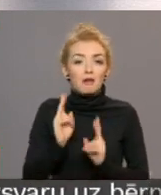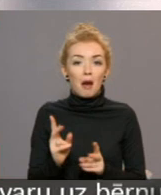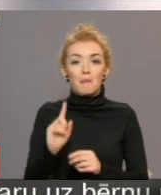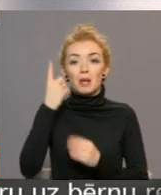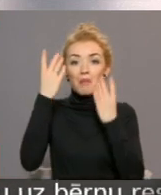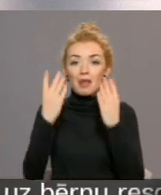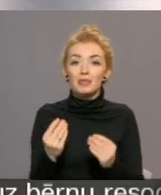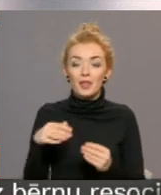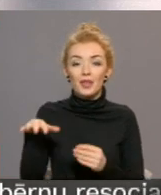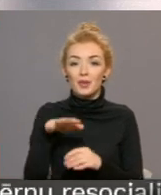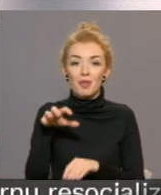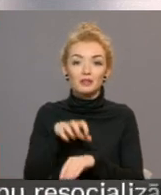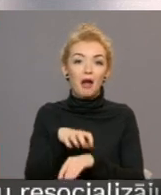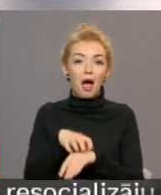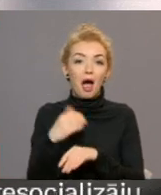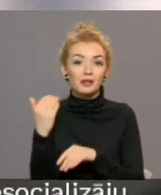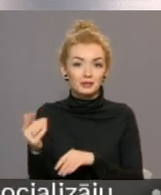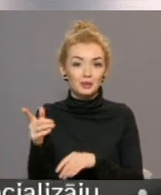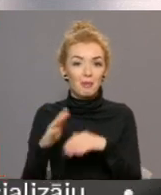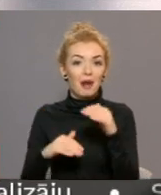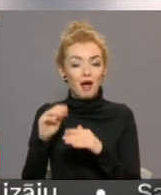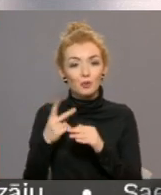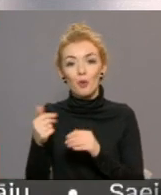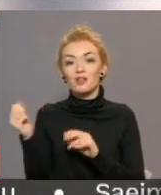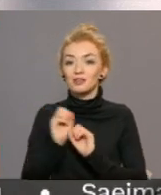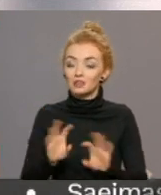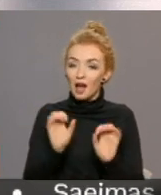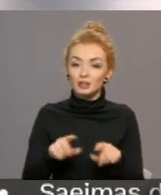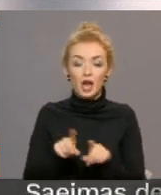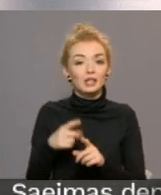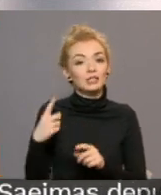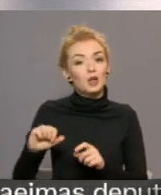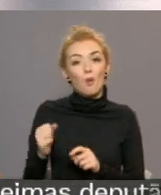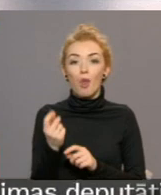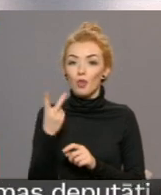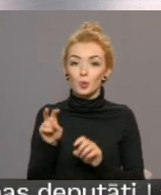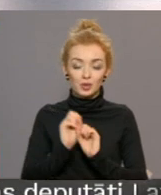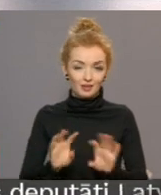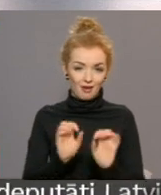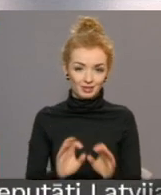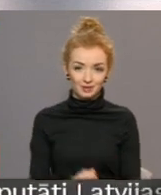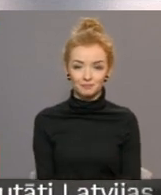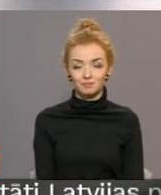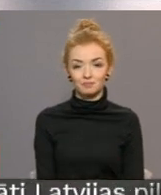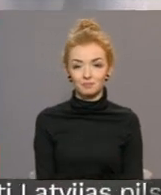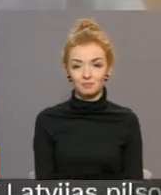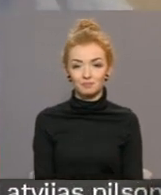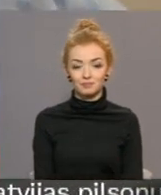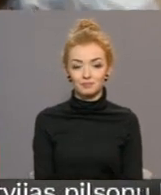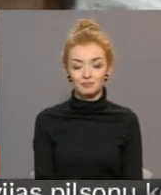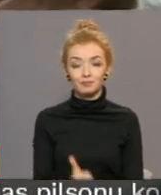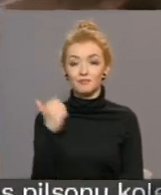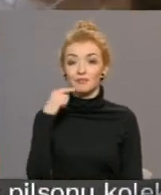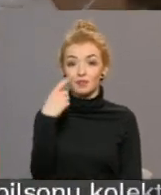diena ģimenes ārstes Sarmītes Veides praksē un ko saka citi ārstes kolēģi? To stāsta Vita Ansrate. Viss